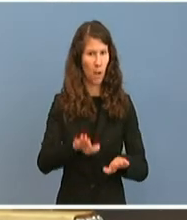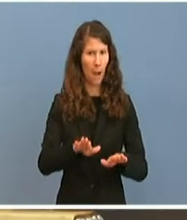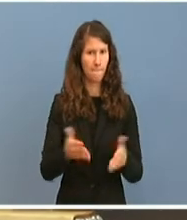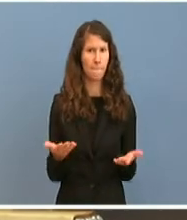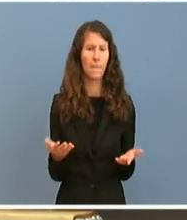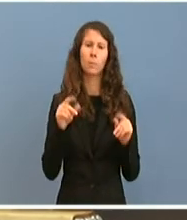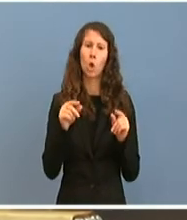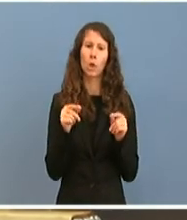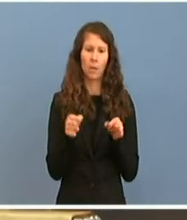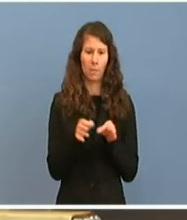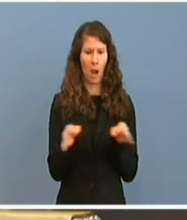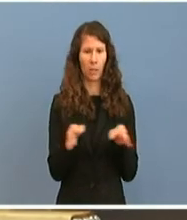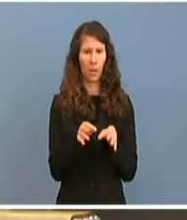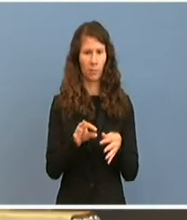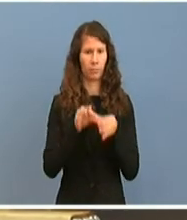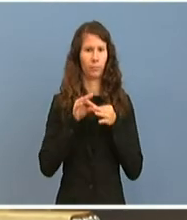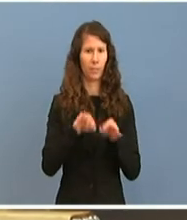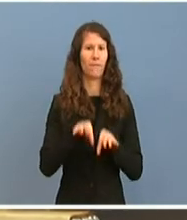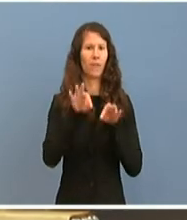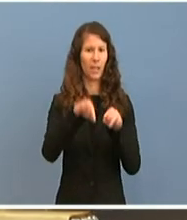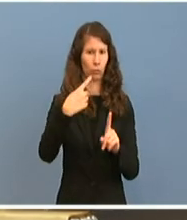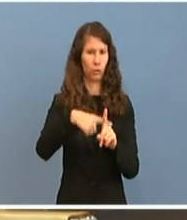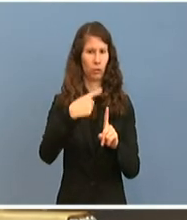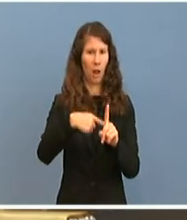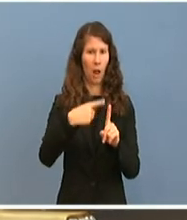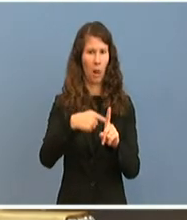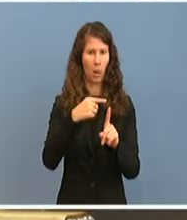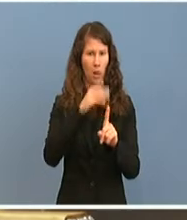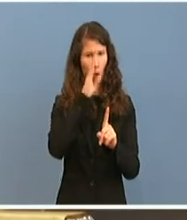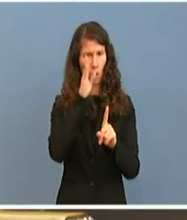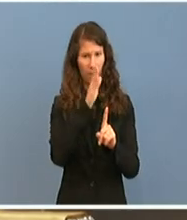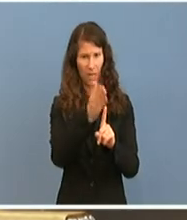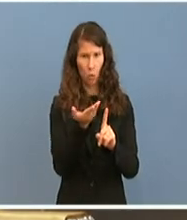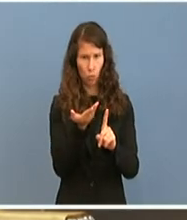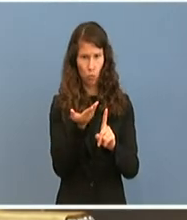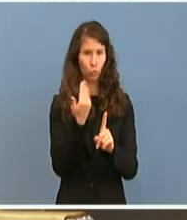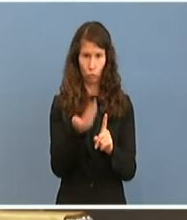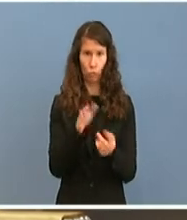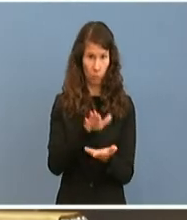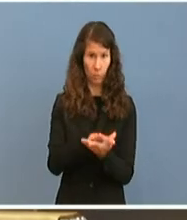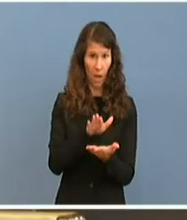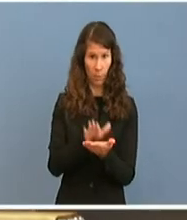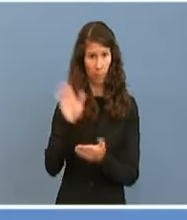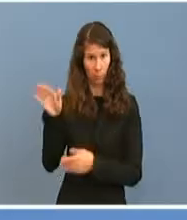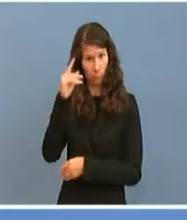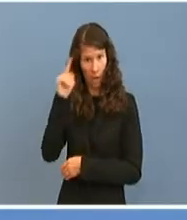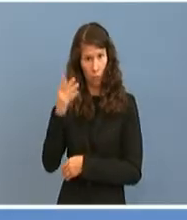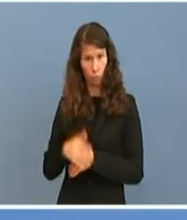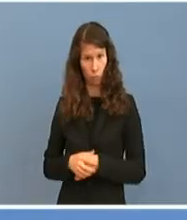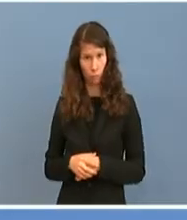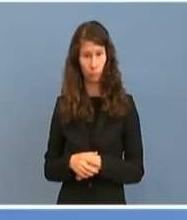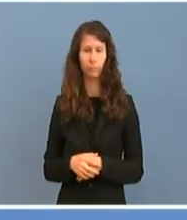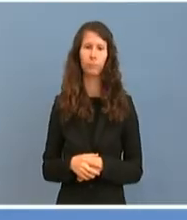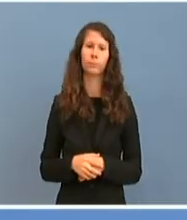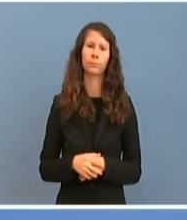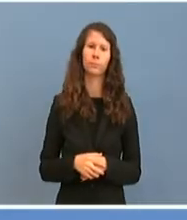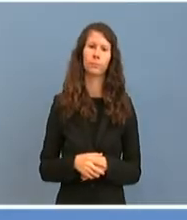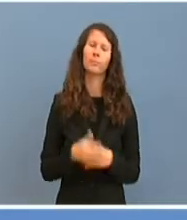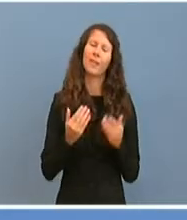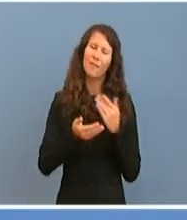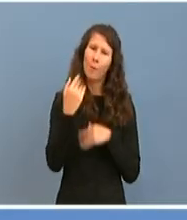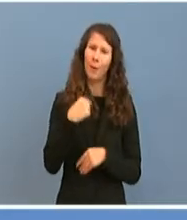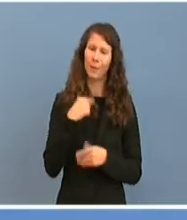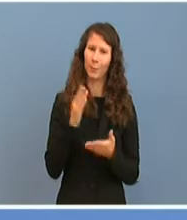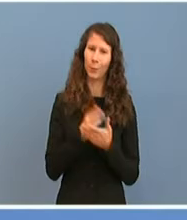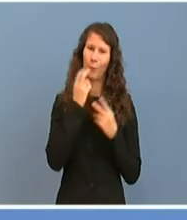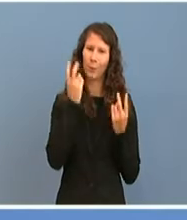an den Infektionszahlen orientieren und also dabei soll es aus Ihrer Sicht bleiben. Ich habe versucht, Ihnen vorhin